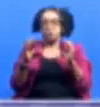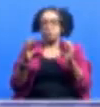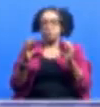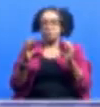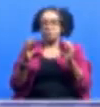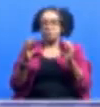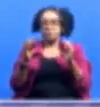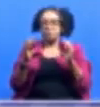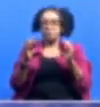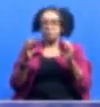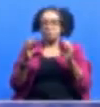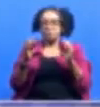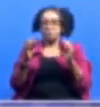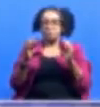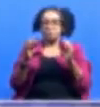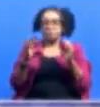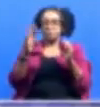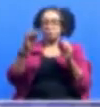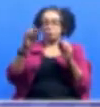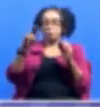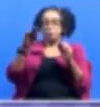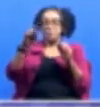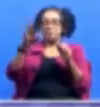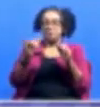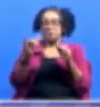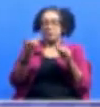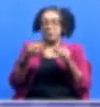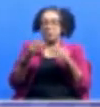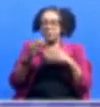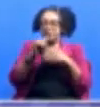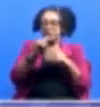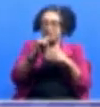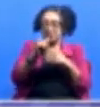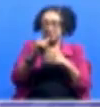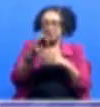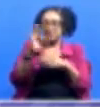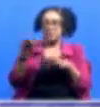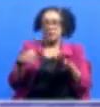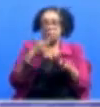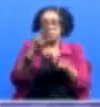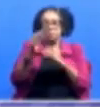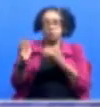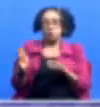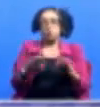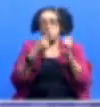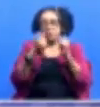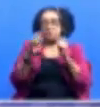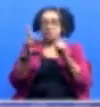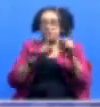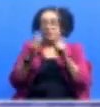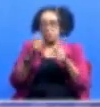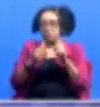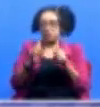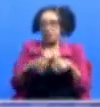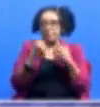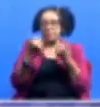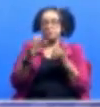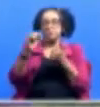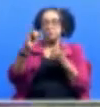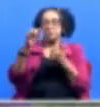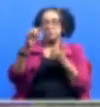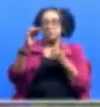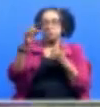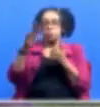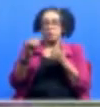Mohit Mediratta ndiye anaongoza katika siku ya tatu ya raundi ya tatu ya msururu wa gofu ya safari inayofanyika katika uwanja wa Sigona